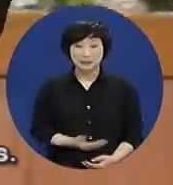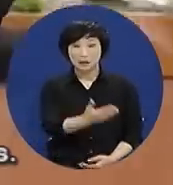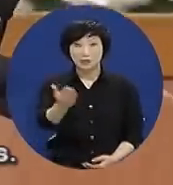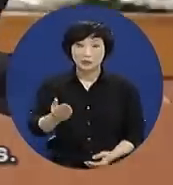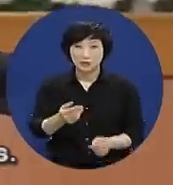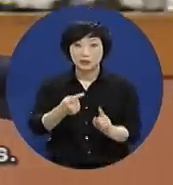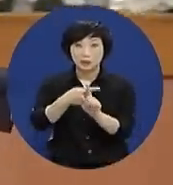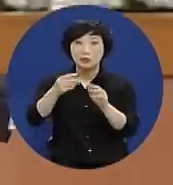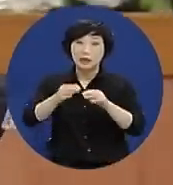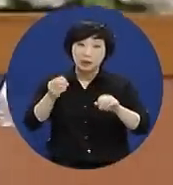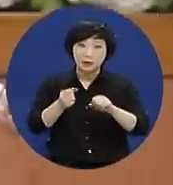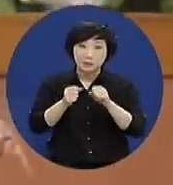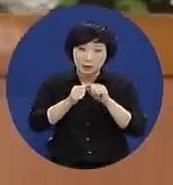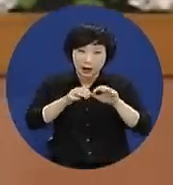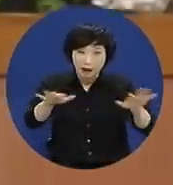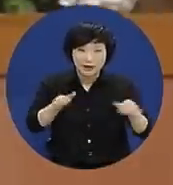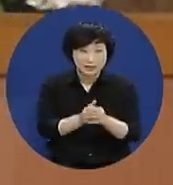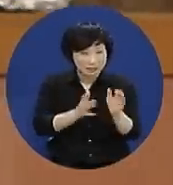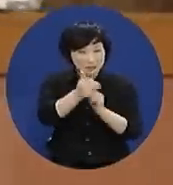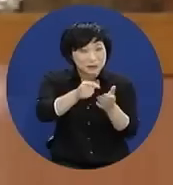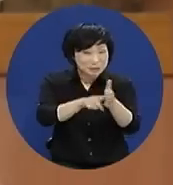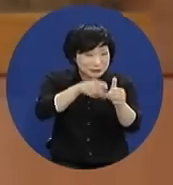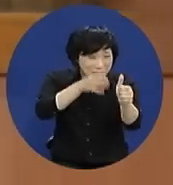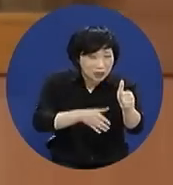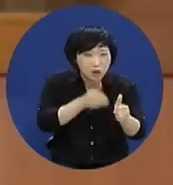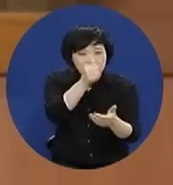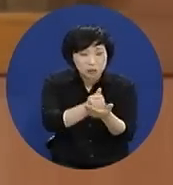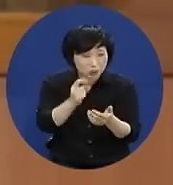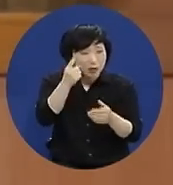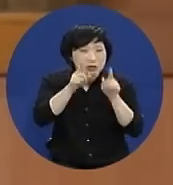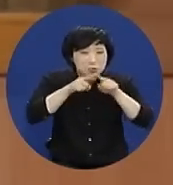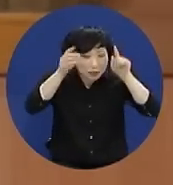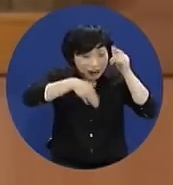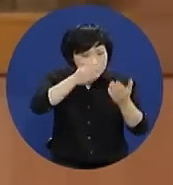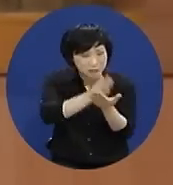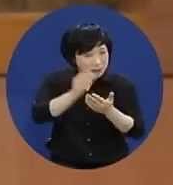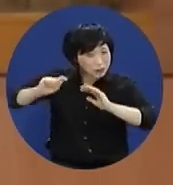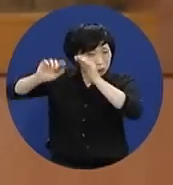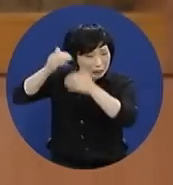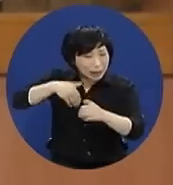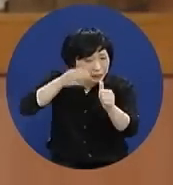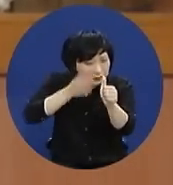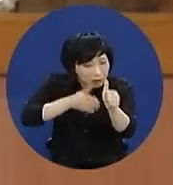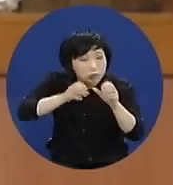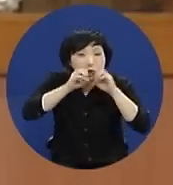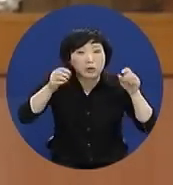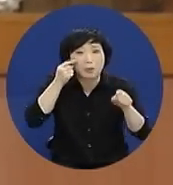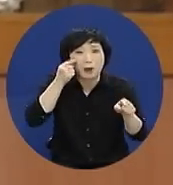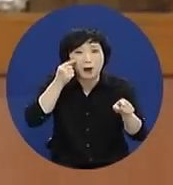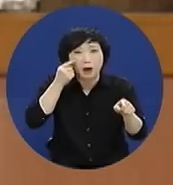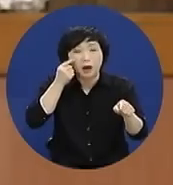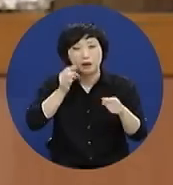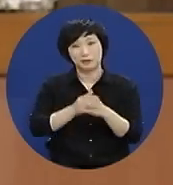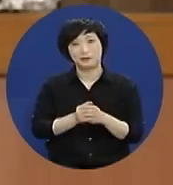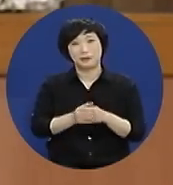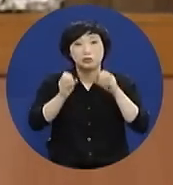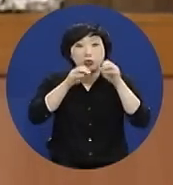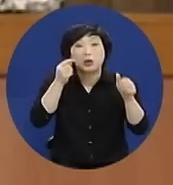てイエスを信じましょう罪の故に地獄に行ってはいけないです天国に行きましょうと言う